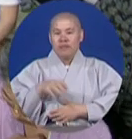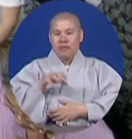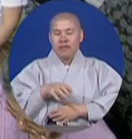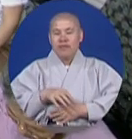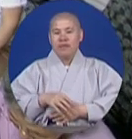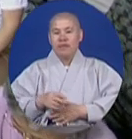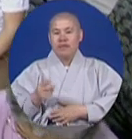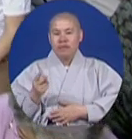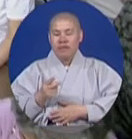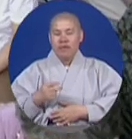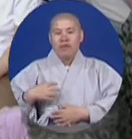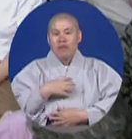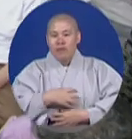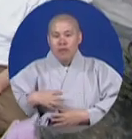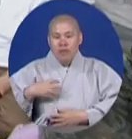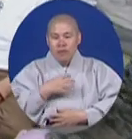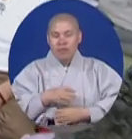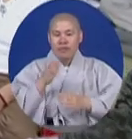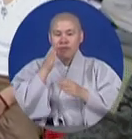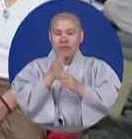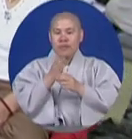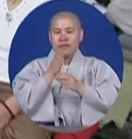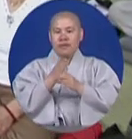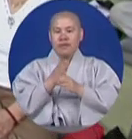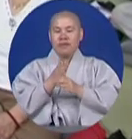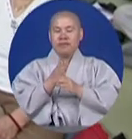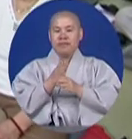그러면 그 괴로움 중에는